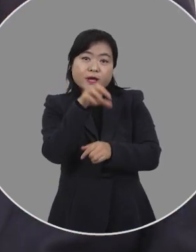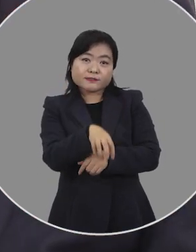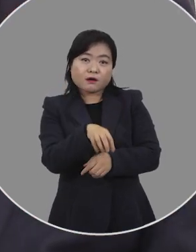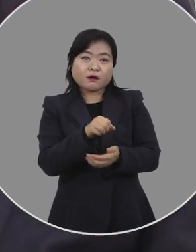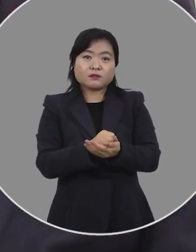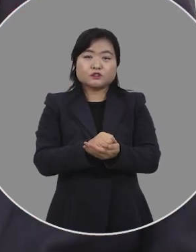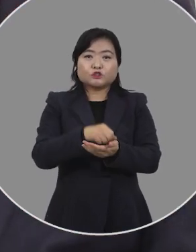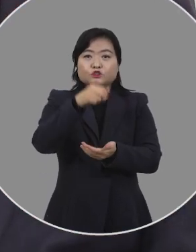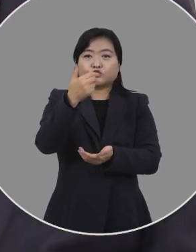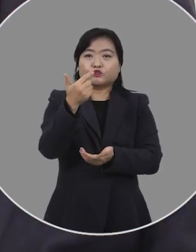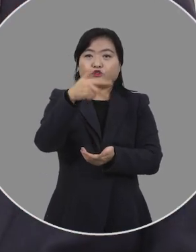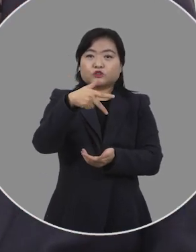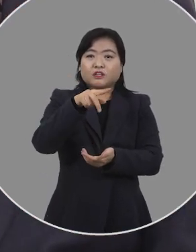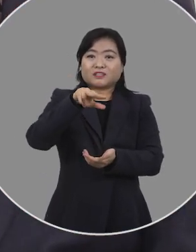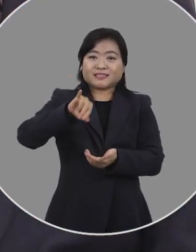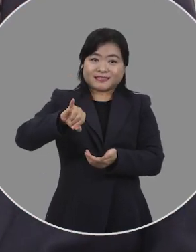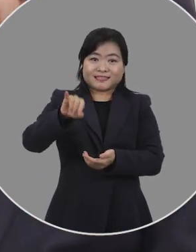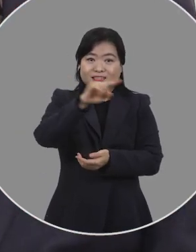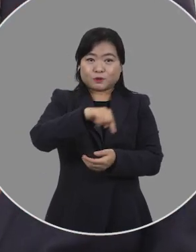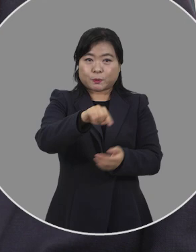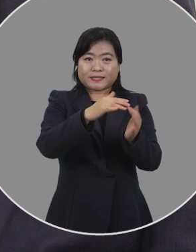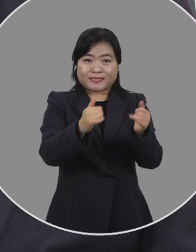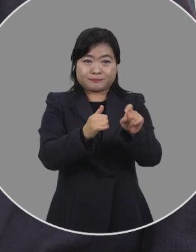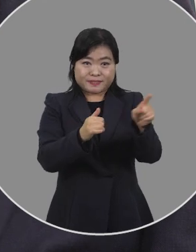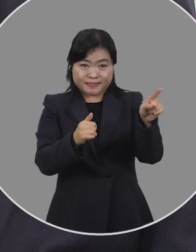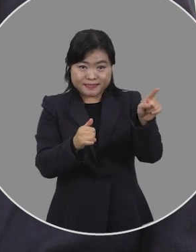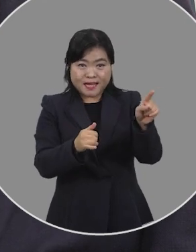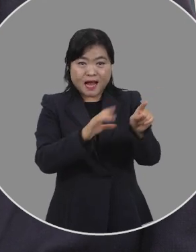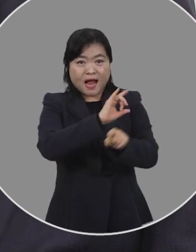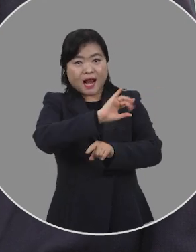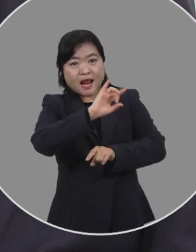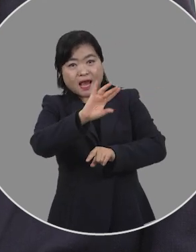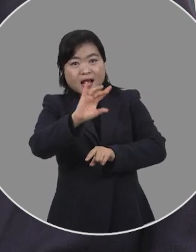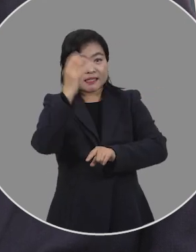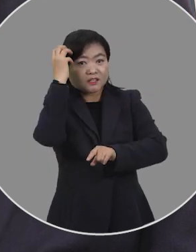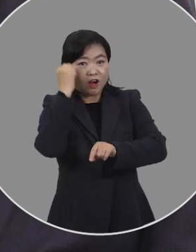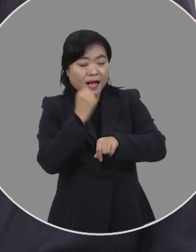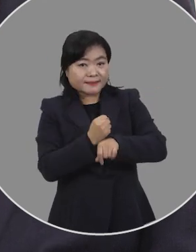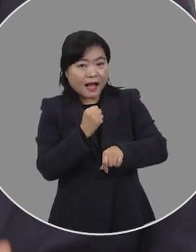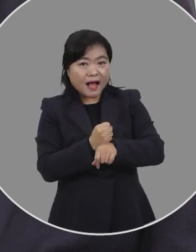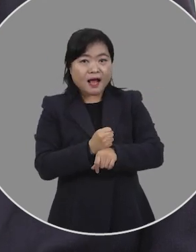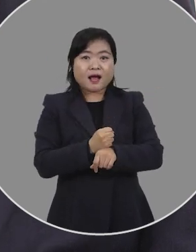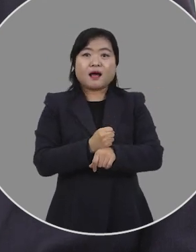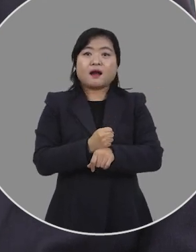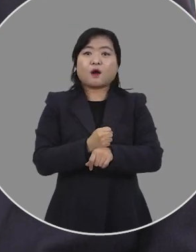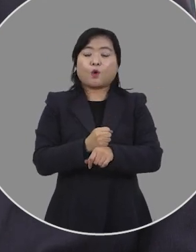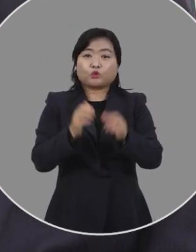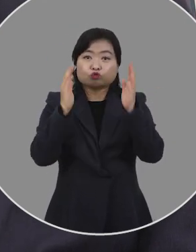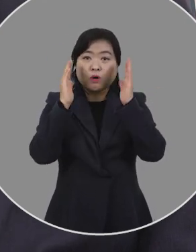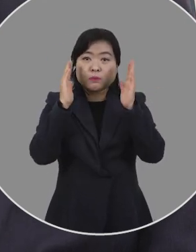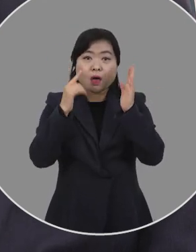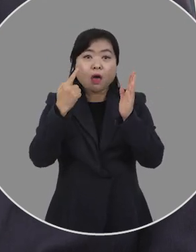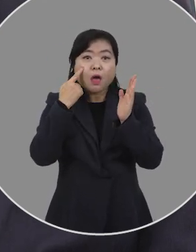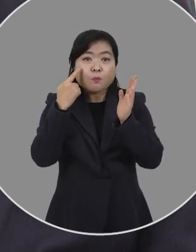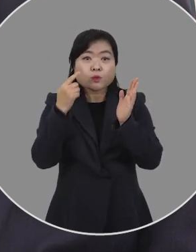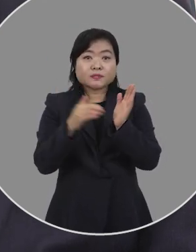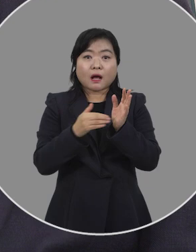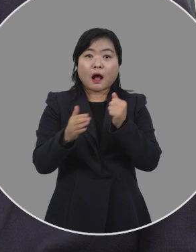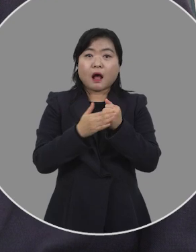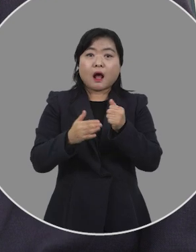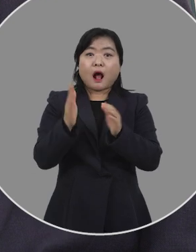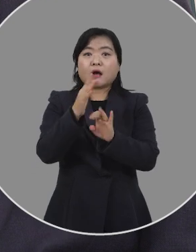미국에서 뉴저지 이쪽의 사람들 우리 하나씩 이름 나눠 기억하자라고 수업을